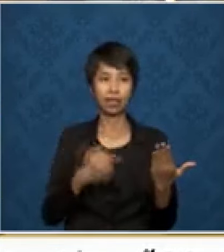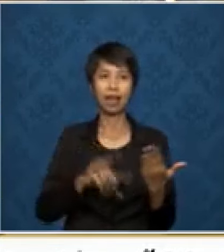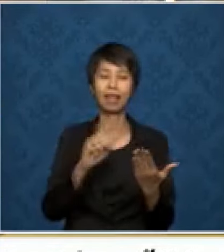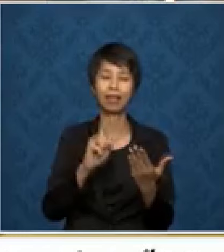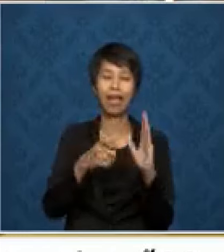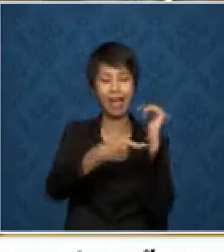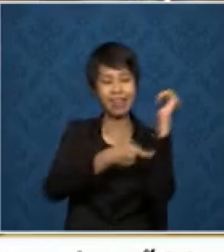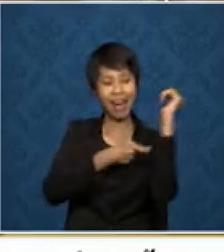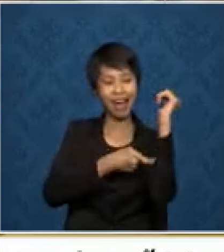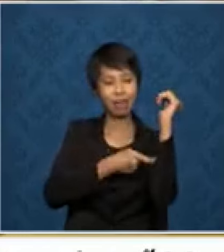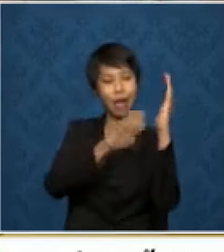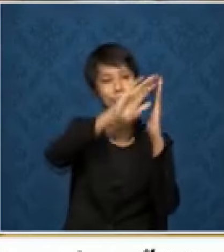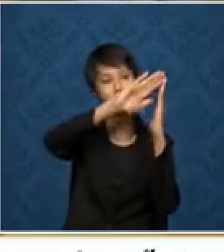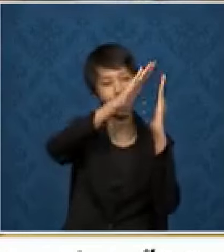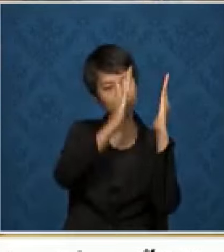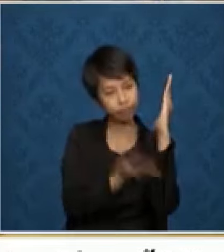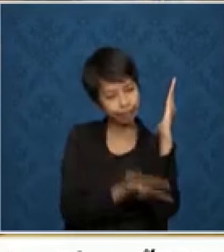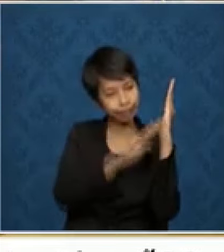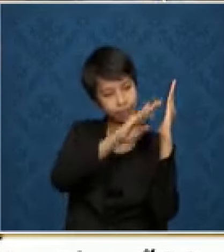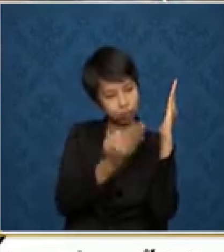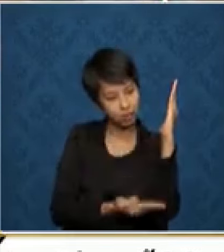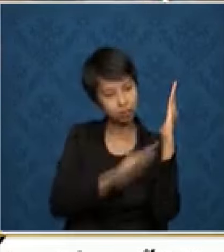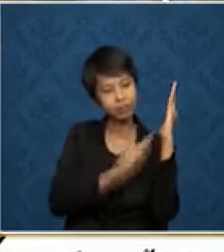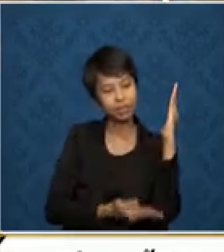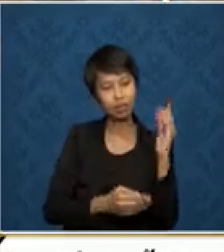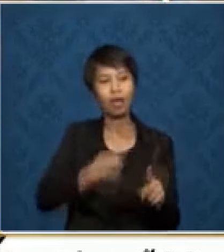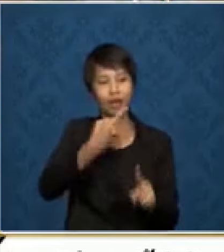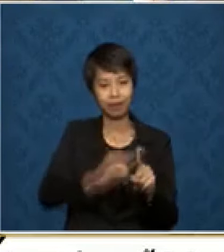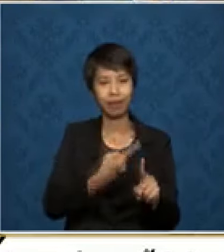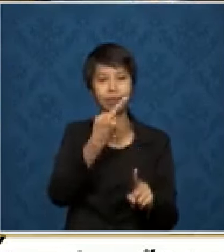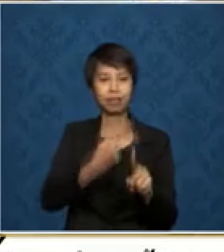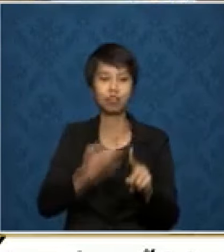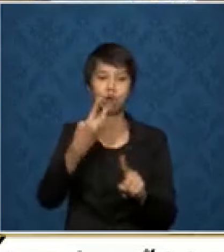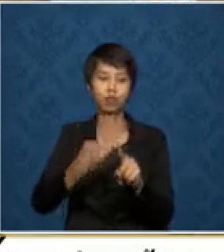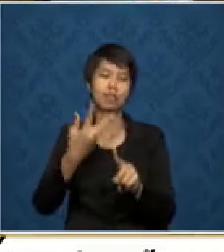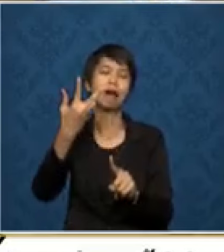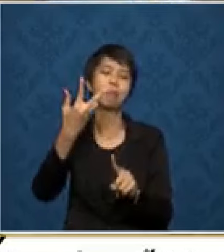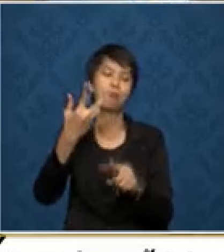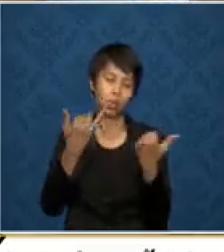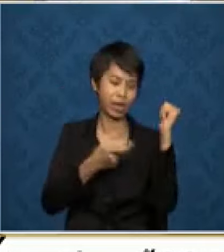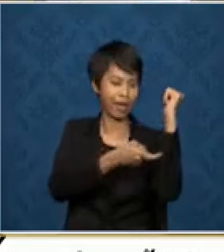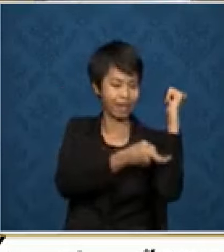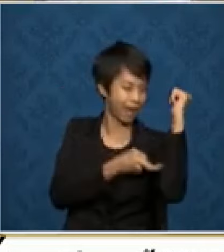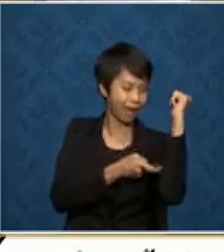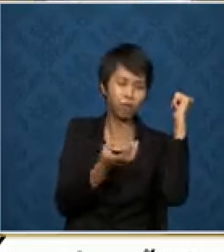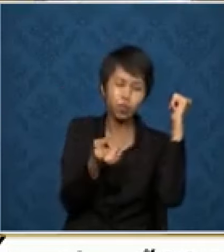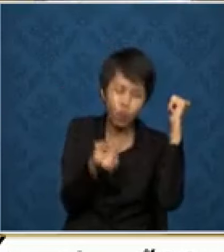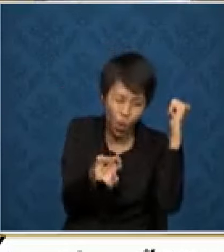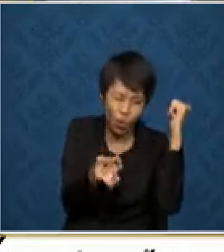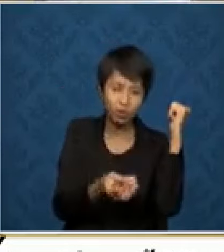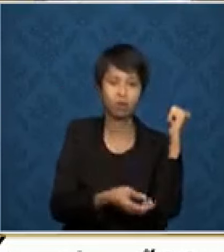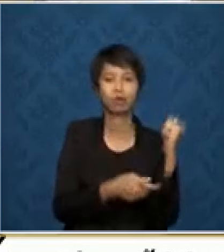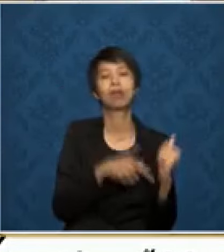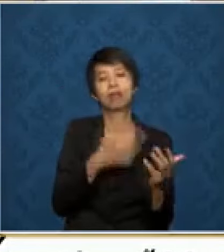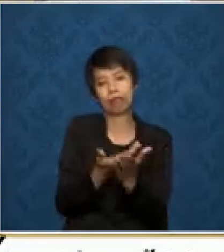ครับฤดูปิดกรีดมกราคมกุมภาพันธมีนาคมโดยประมาณเนี่ยครับมันไม่มียางมีก็น้อยยางก็เลย